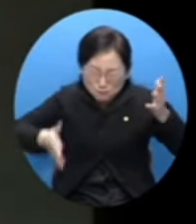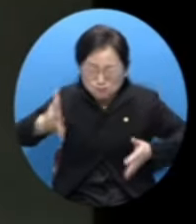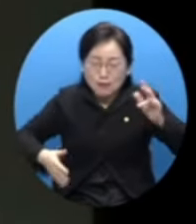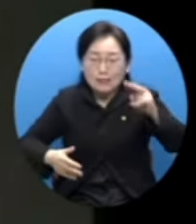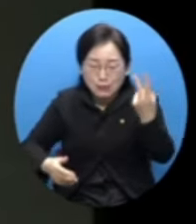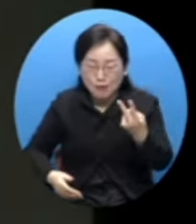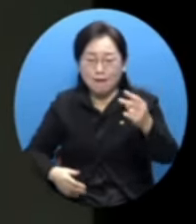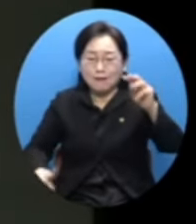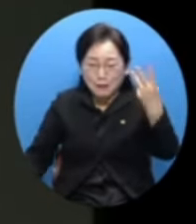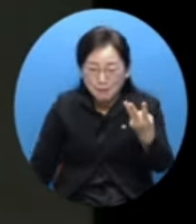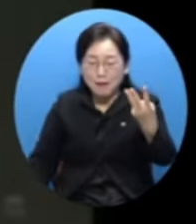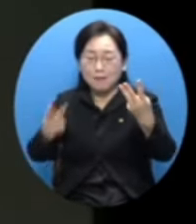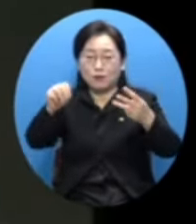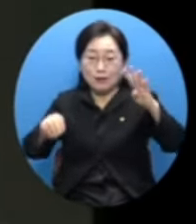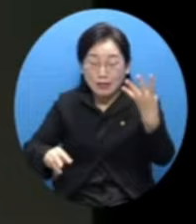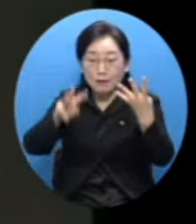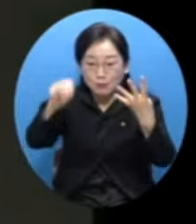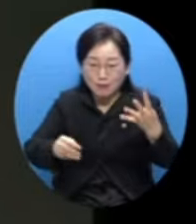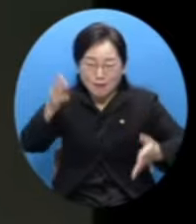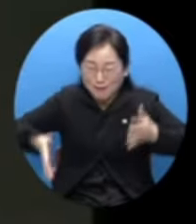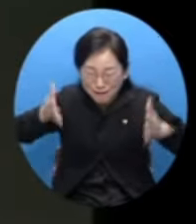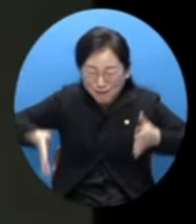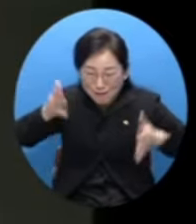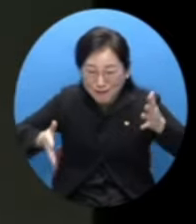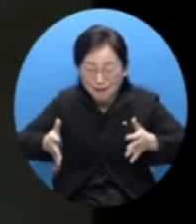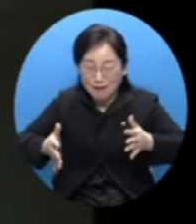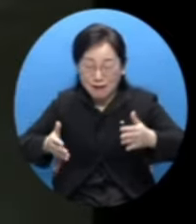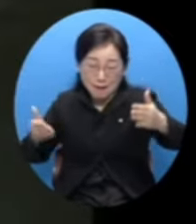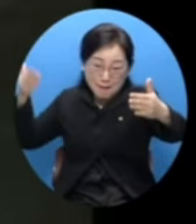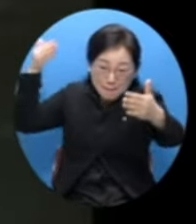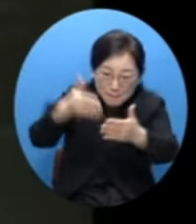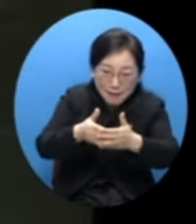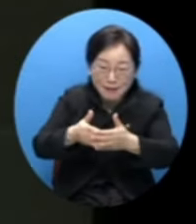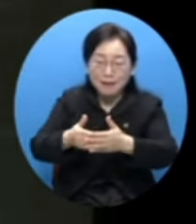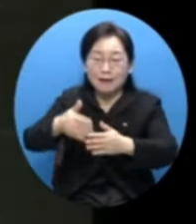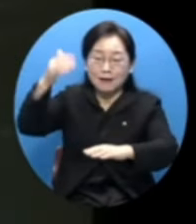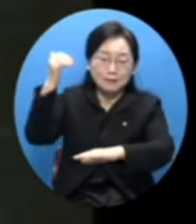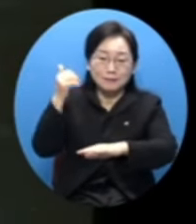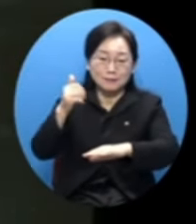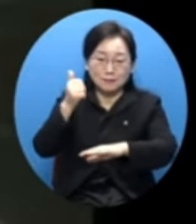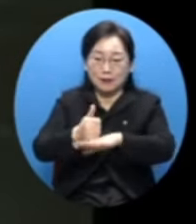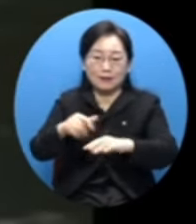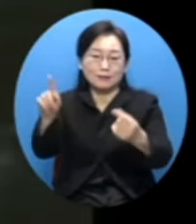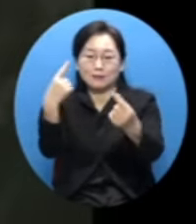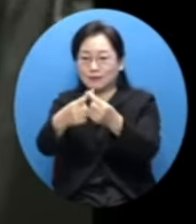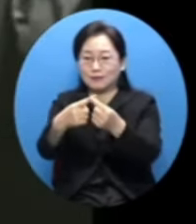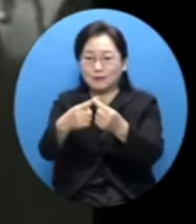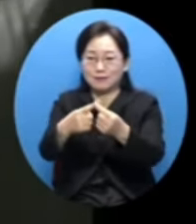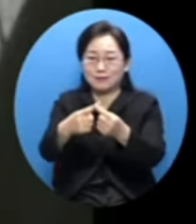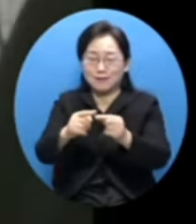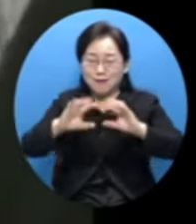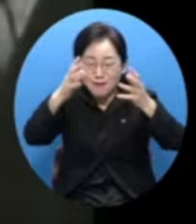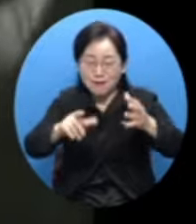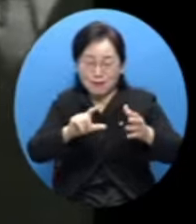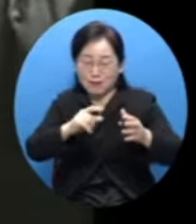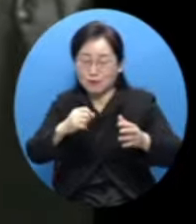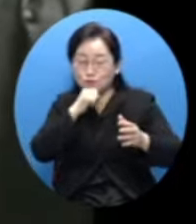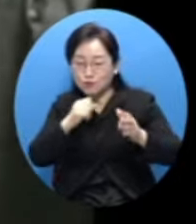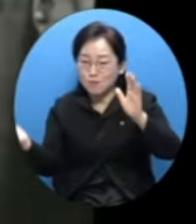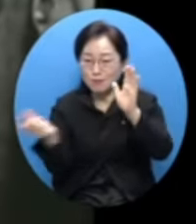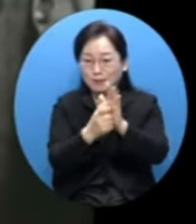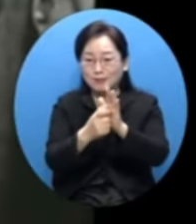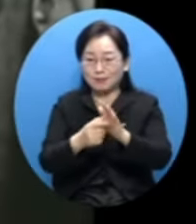200m, 300m, 400m 달려가서 마침내 세계 신기록을 세우고 결승전에서 금메달을 목에 걸었습니다.